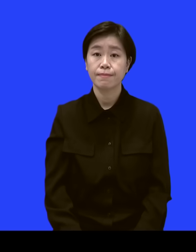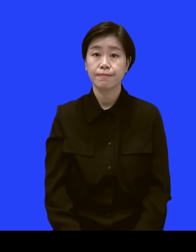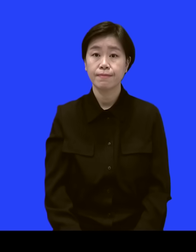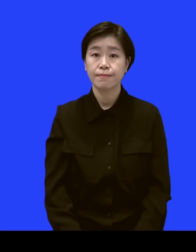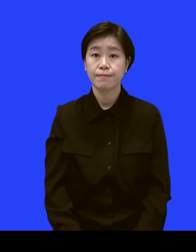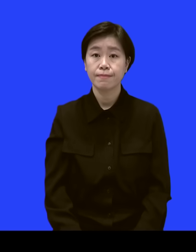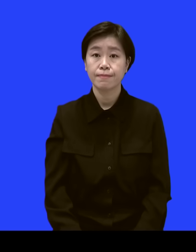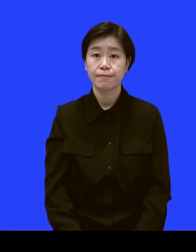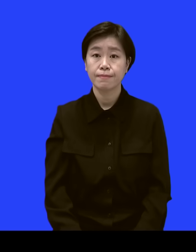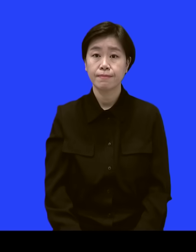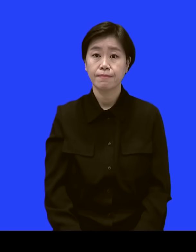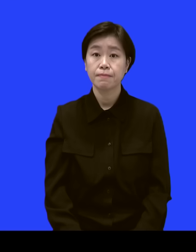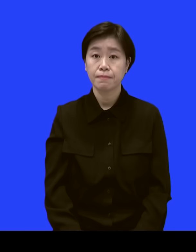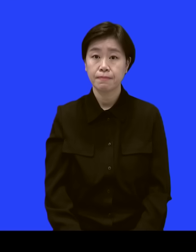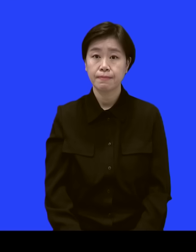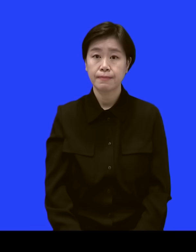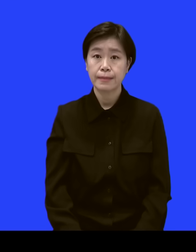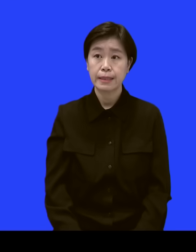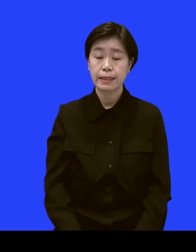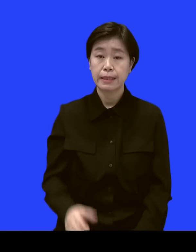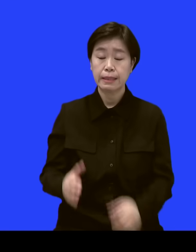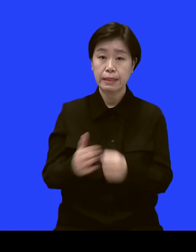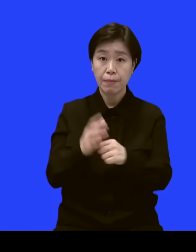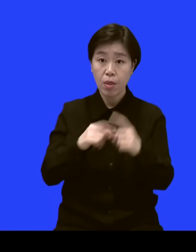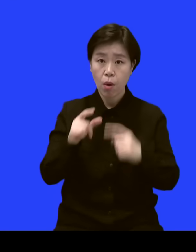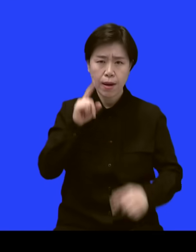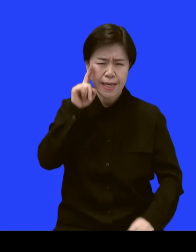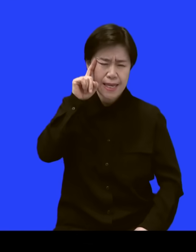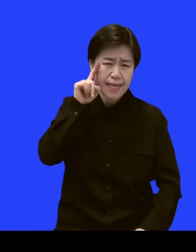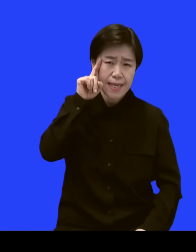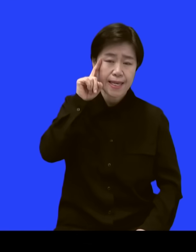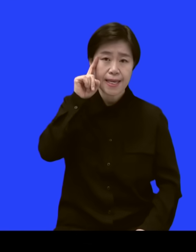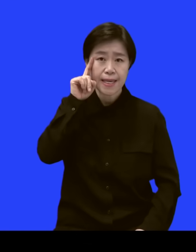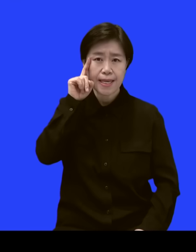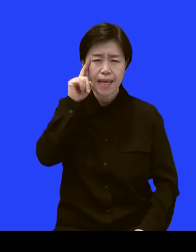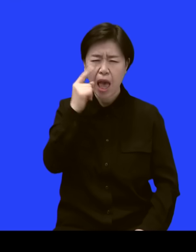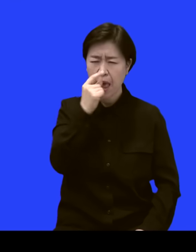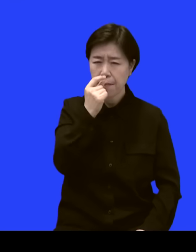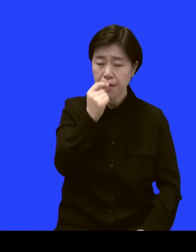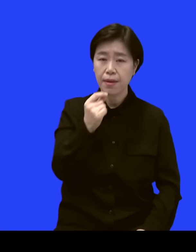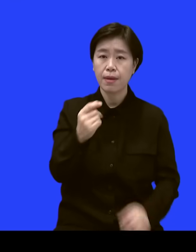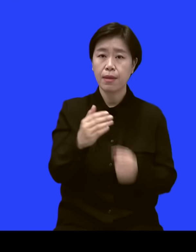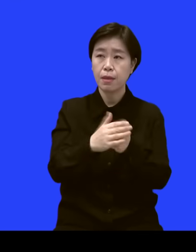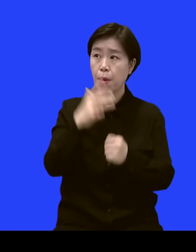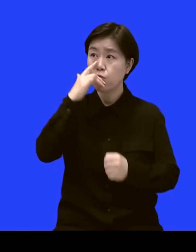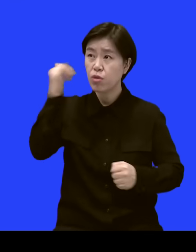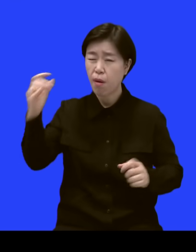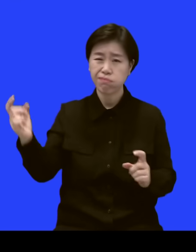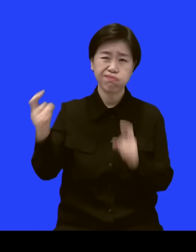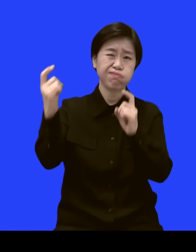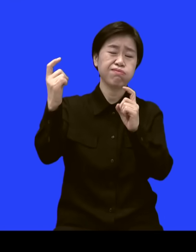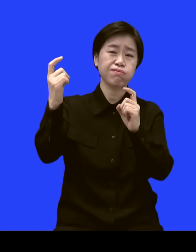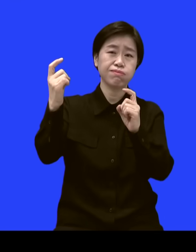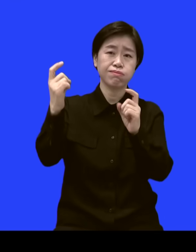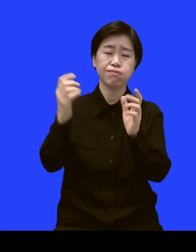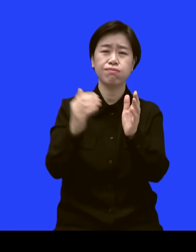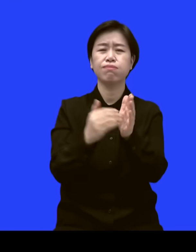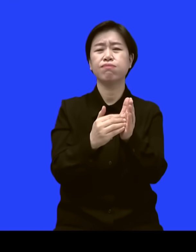깨지면서 엄청 예민해지고 할 때 부모님이랑도 한번 또 크게 부딪히고 그래서 부모님이랑도 그때